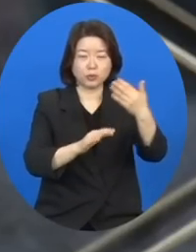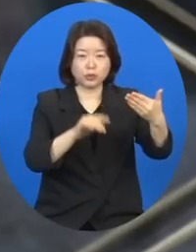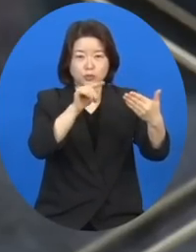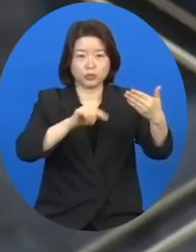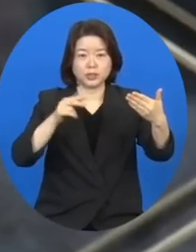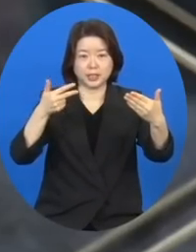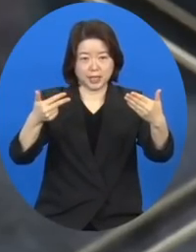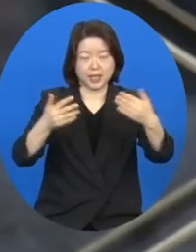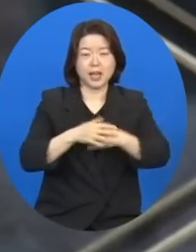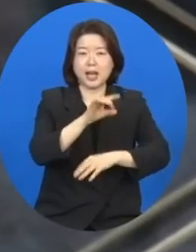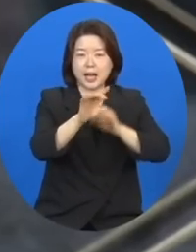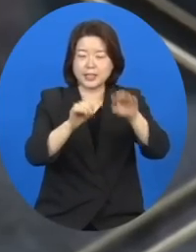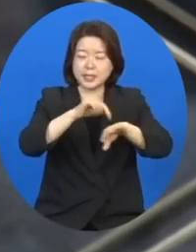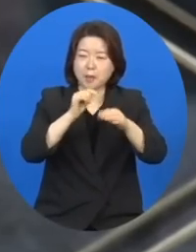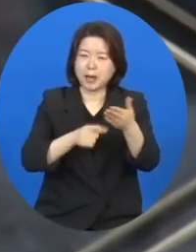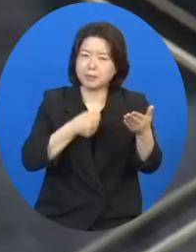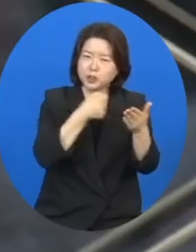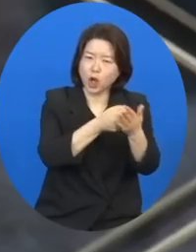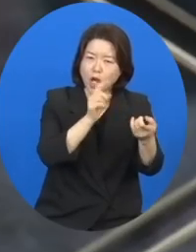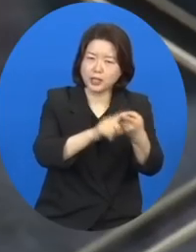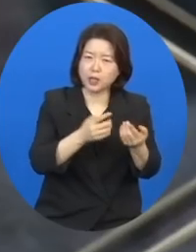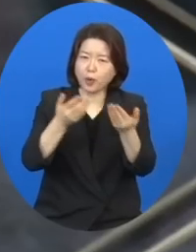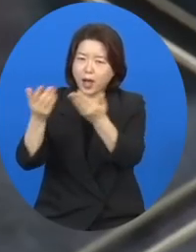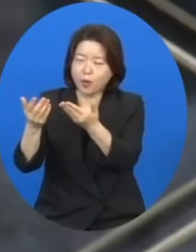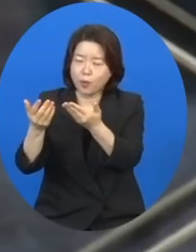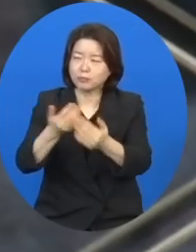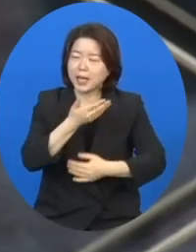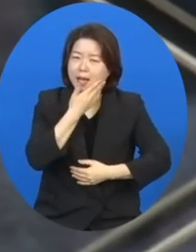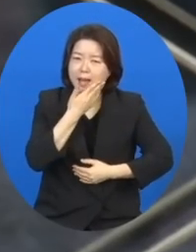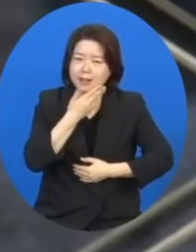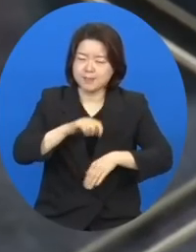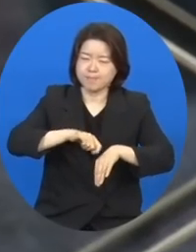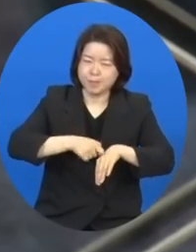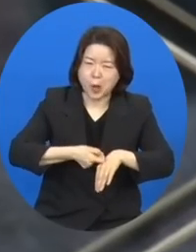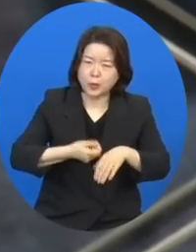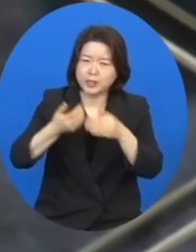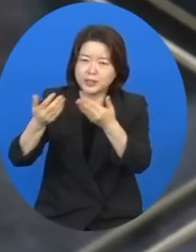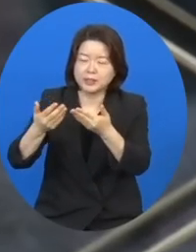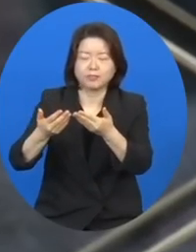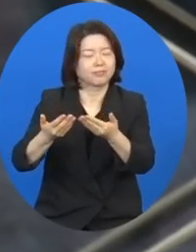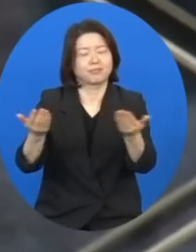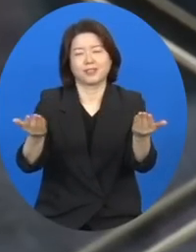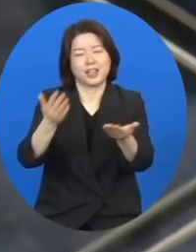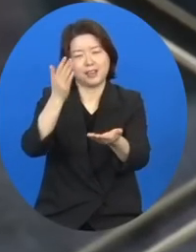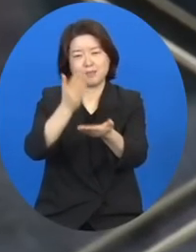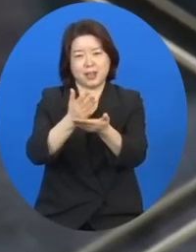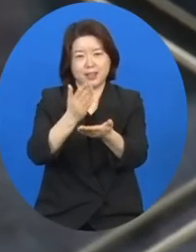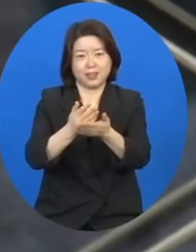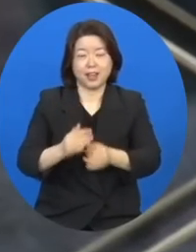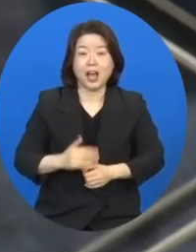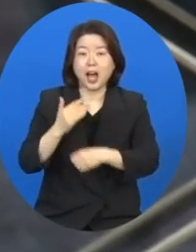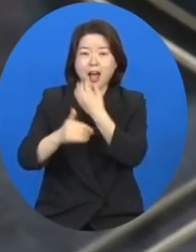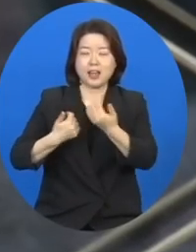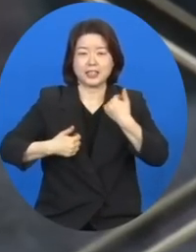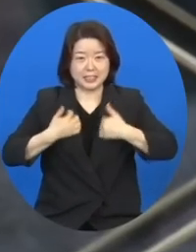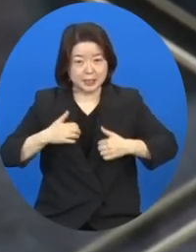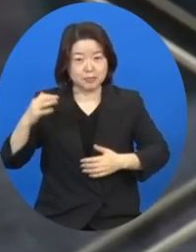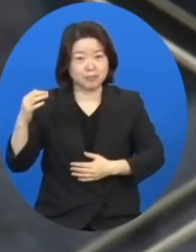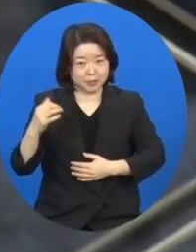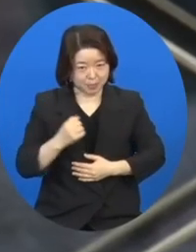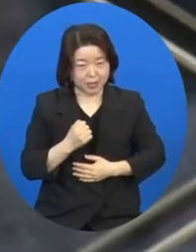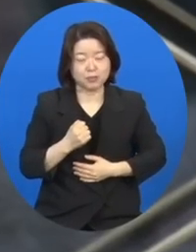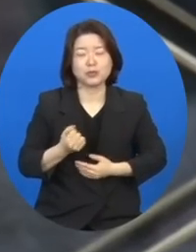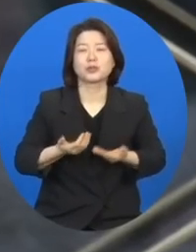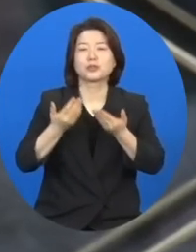하고 아까워하면서 내거나 마지못해서 하는 일은 없어야 합니다. 하나님께서는 기쁜 마음으로